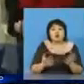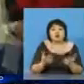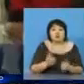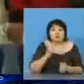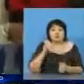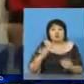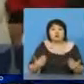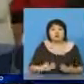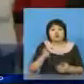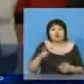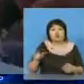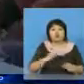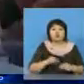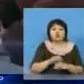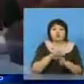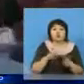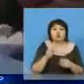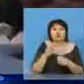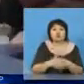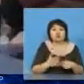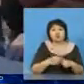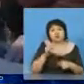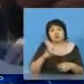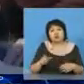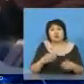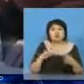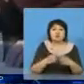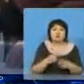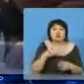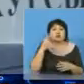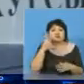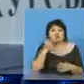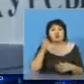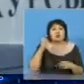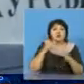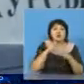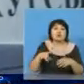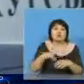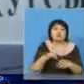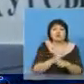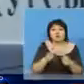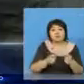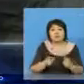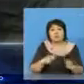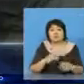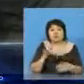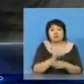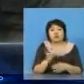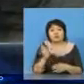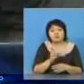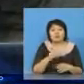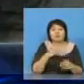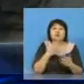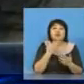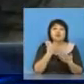қабылданады. Тұрғындар халықты жұмыспен қамту орталығы, халықтық кеңсе, Алматы және Астана аудандарының әкімдігіне жолығып, барлық